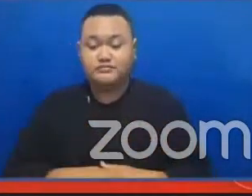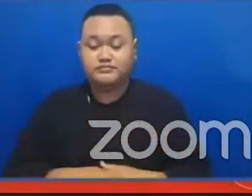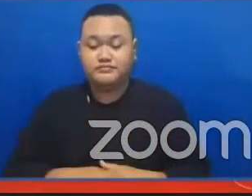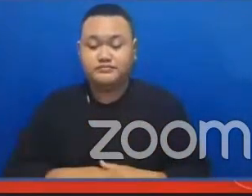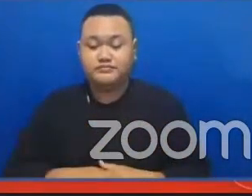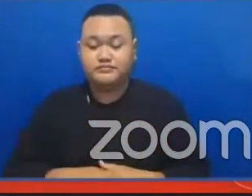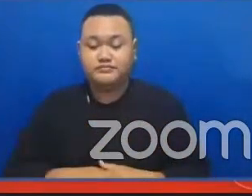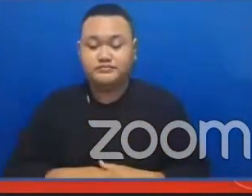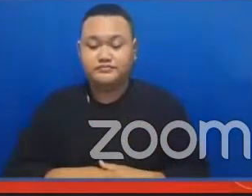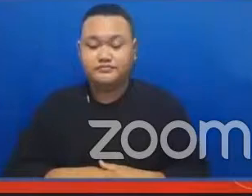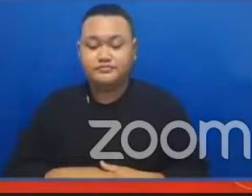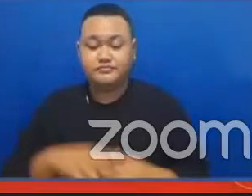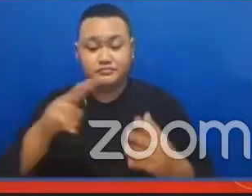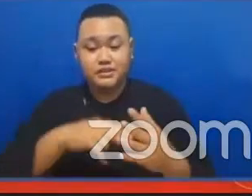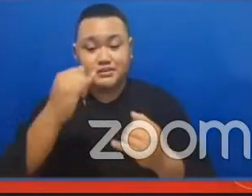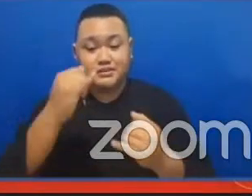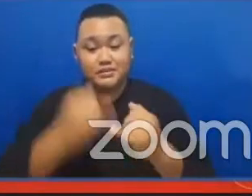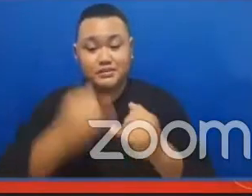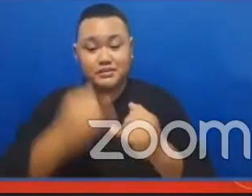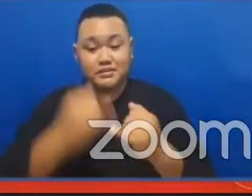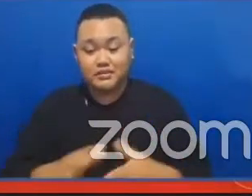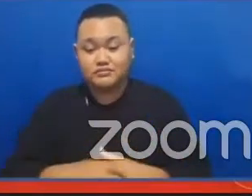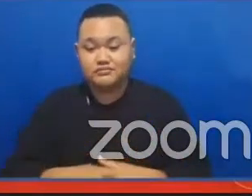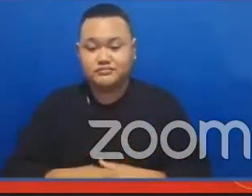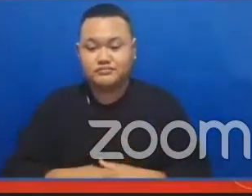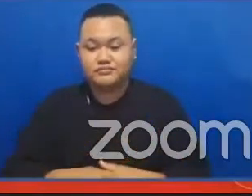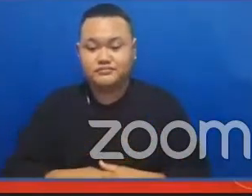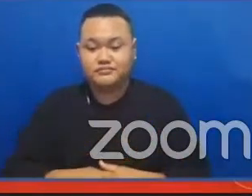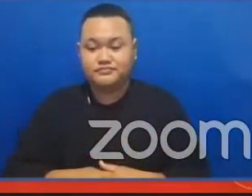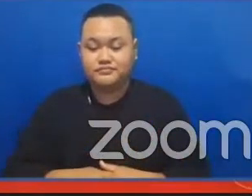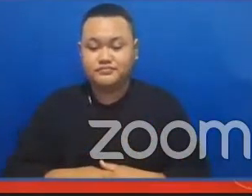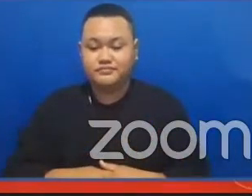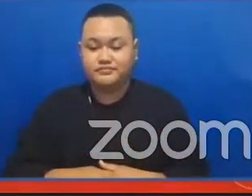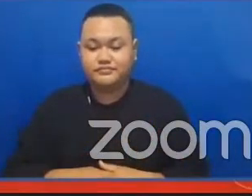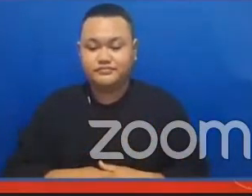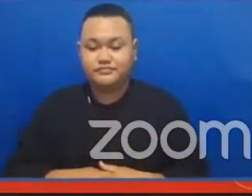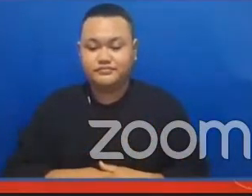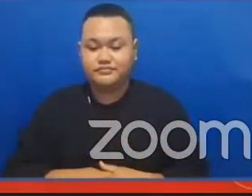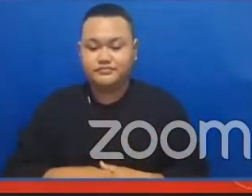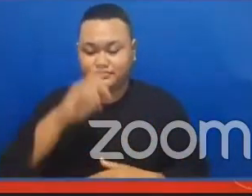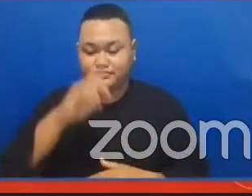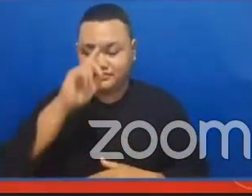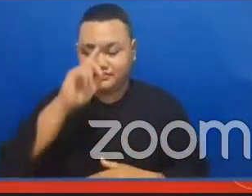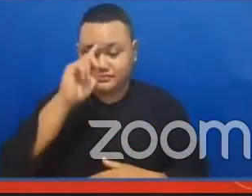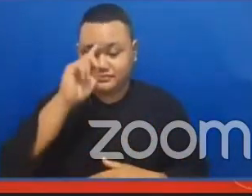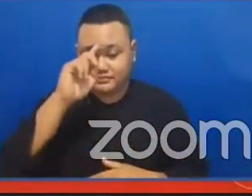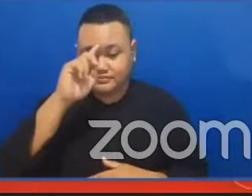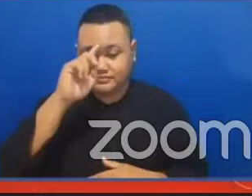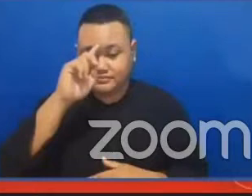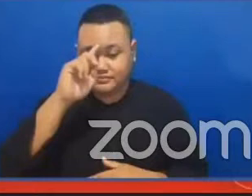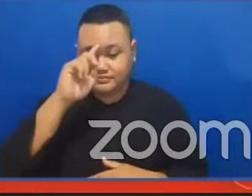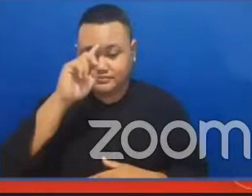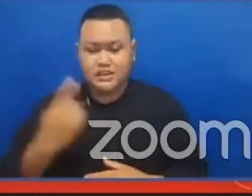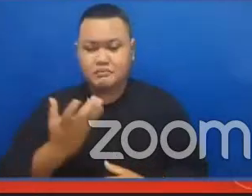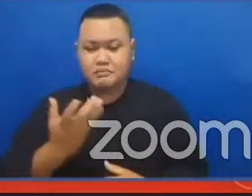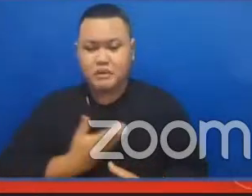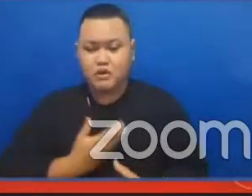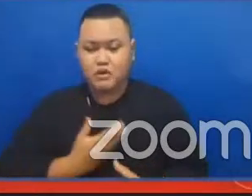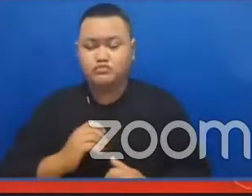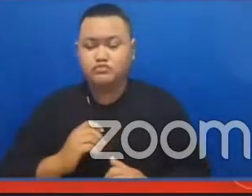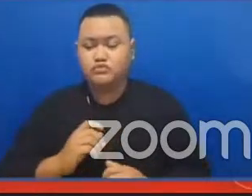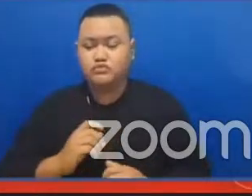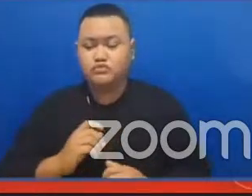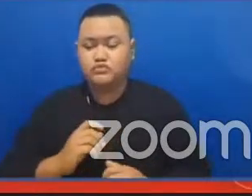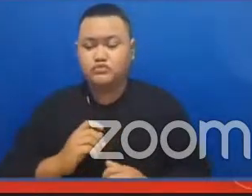oke, sampai di bawah gitu kan. Ini bisa kita tutup. Nah, kemudian kita akan melakukan percobaan.